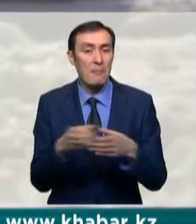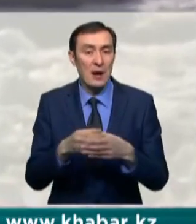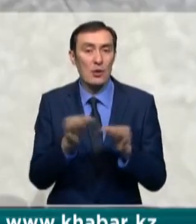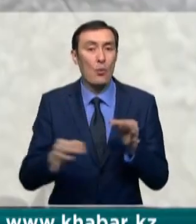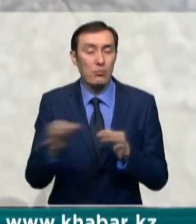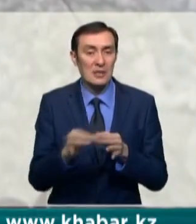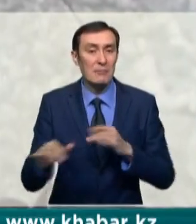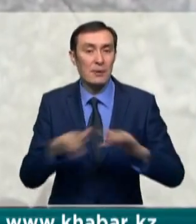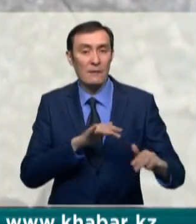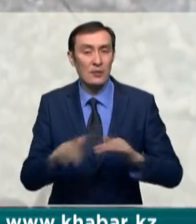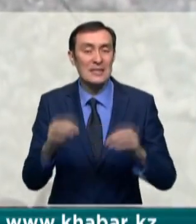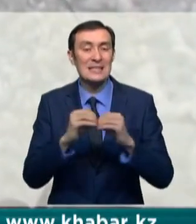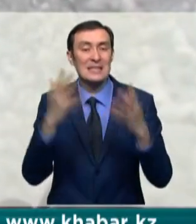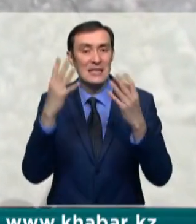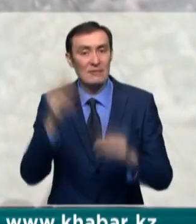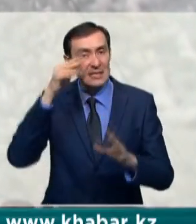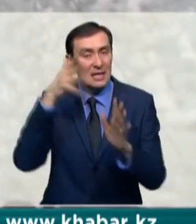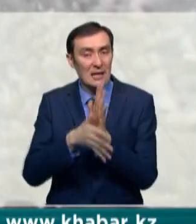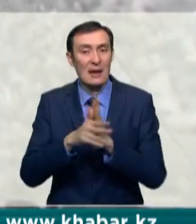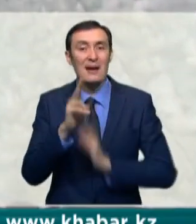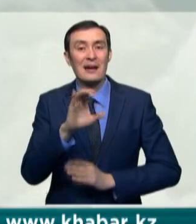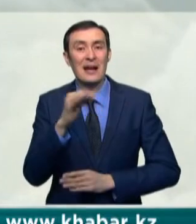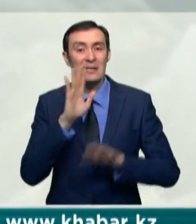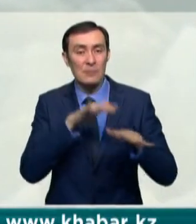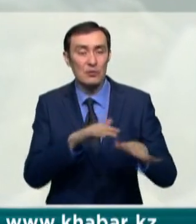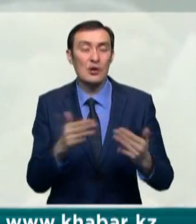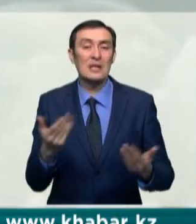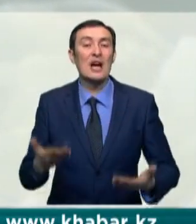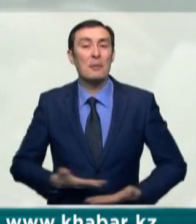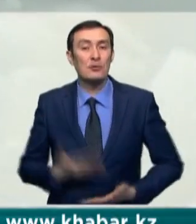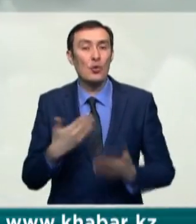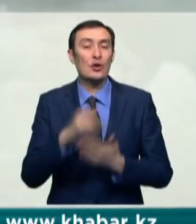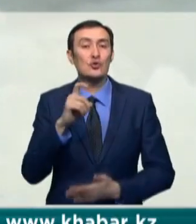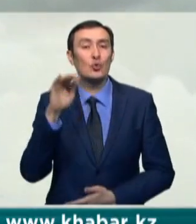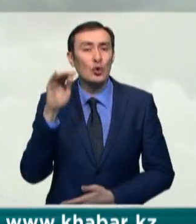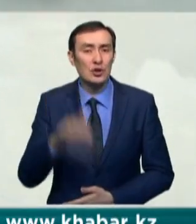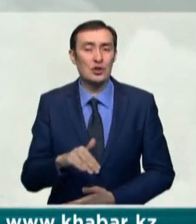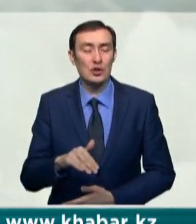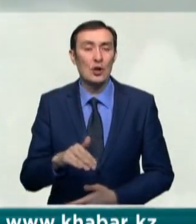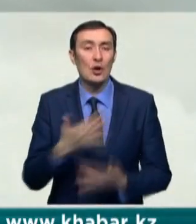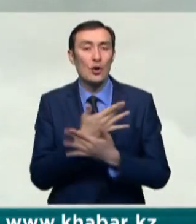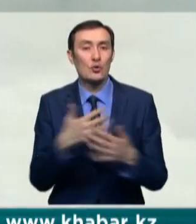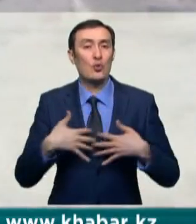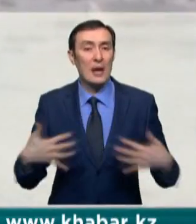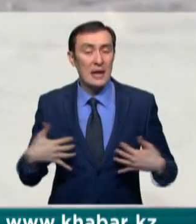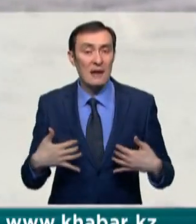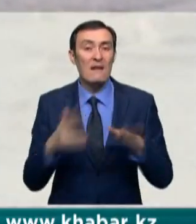компаний региона проводят 10-дневные исследования на Каспии, где обитает около 100 тысяч тюленей. Из